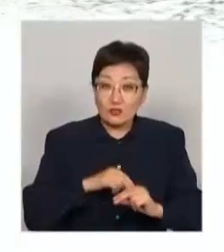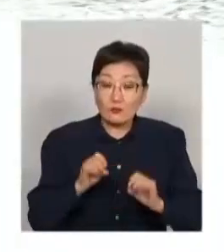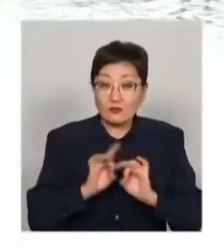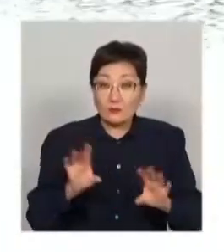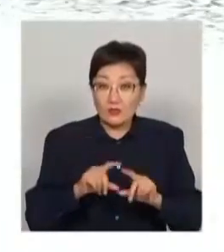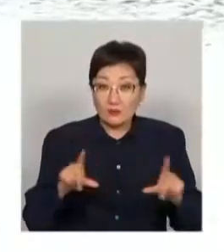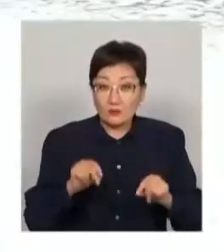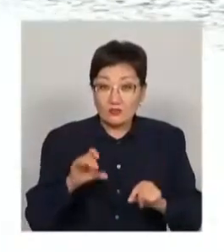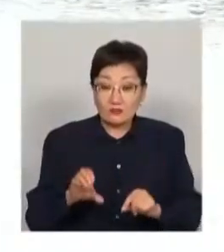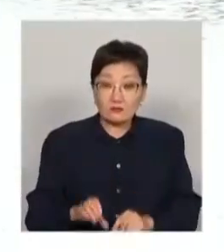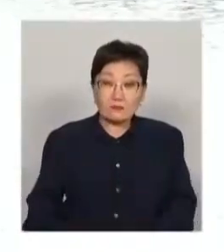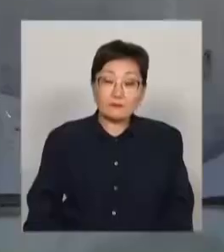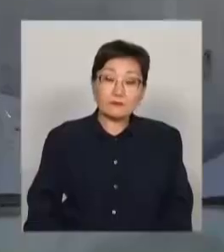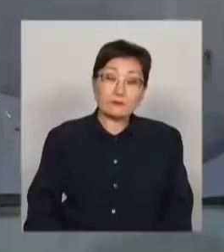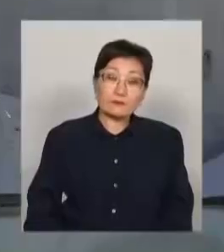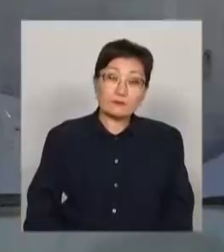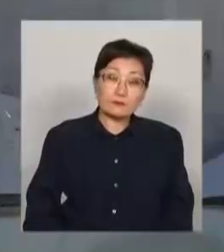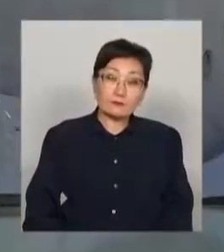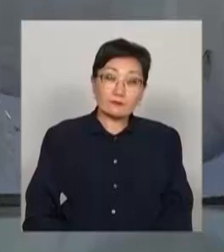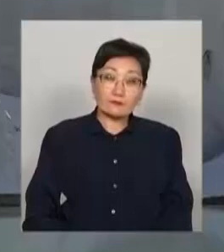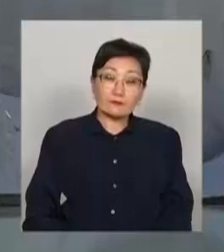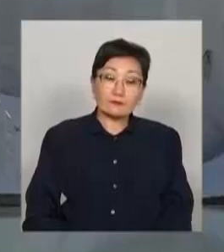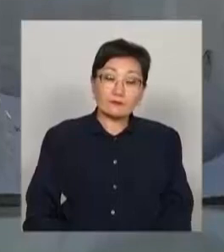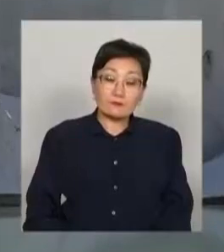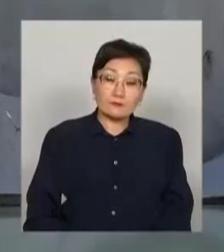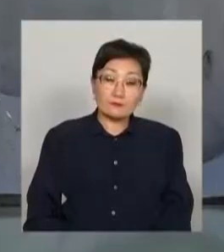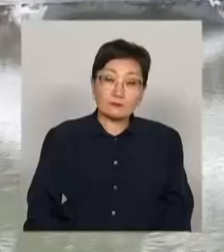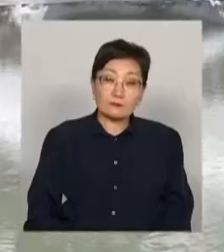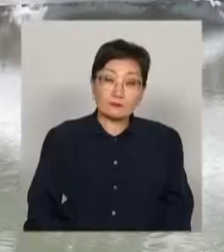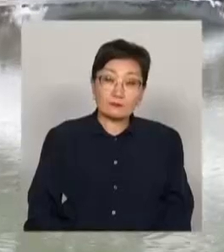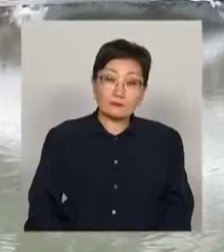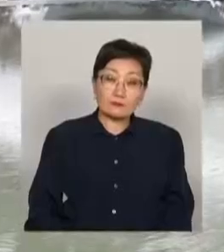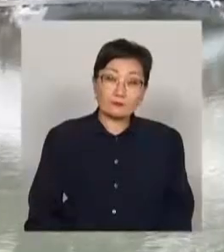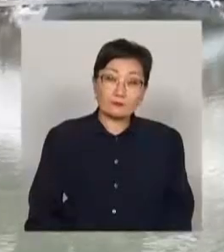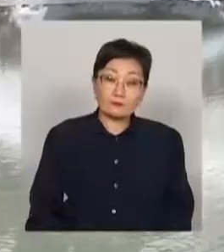рассказали в департаменте по ЧС. Дамир Анитов, Оразай Нуртай, Сагынгали Мунайтпасов, телеканал Алматы.